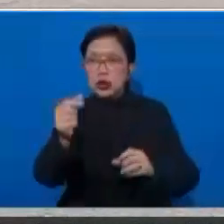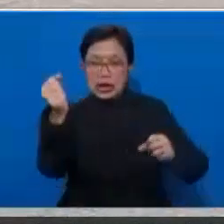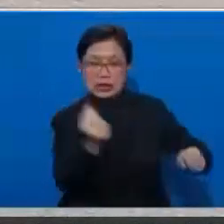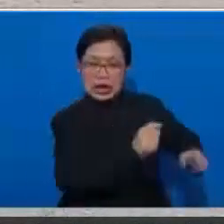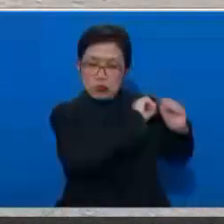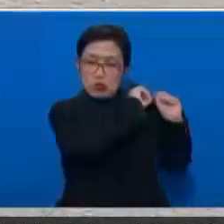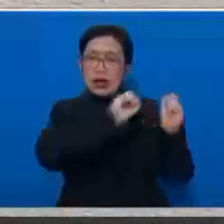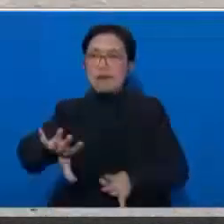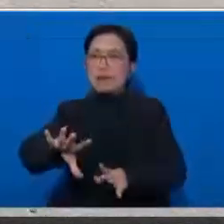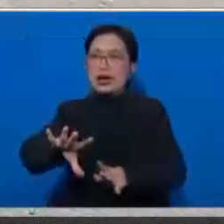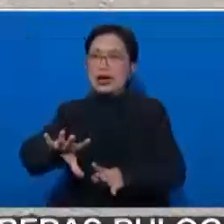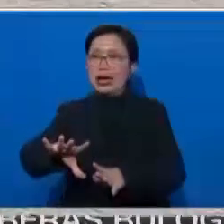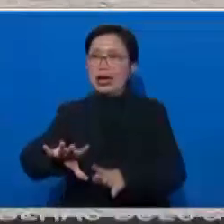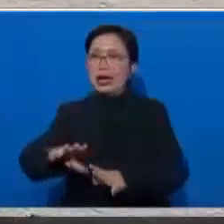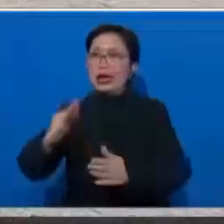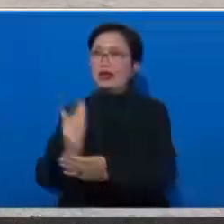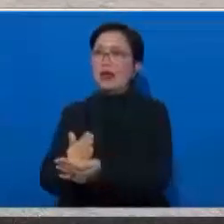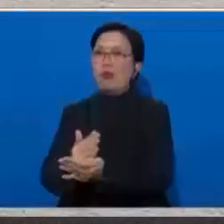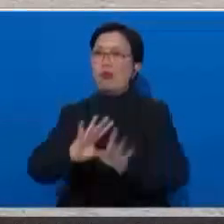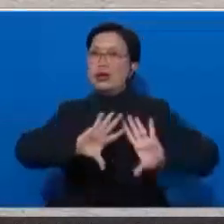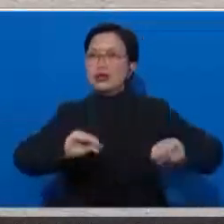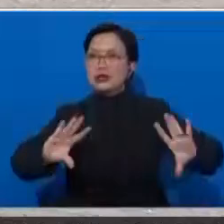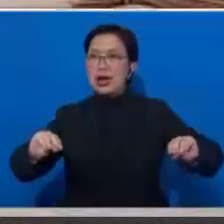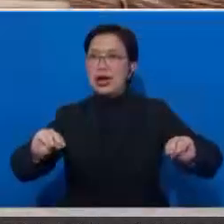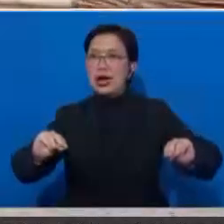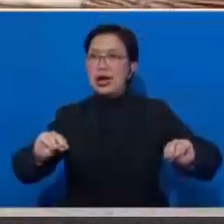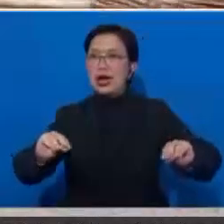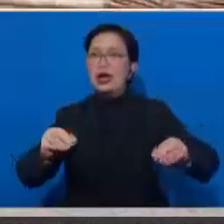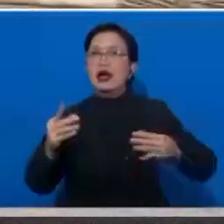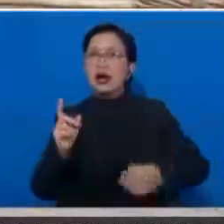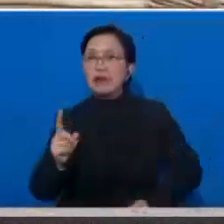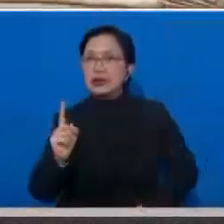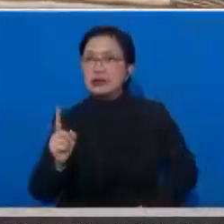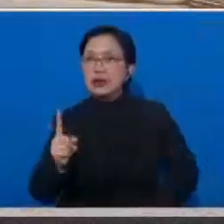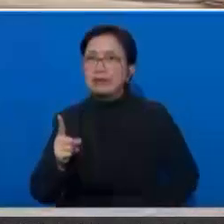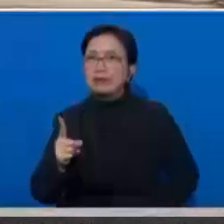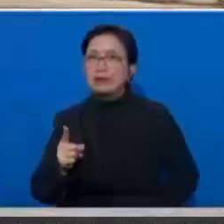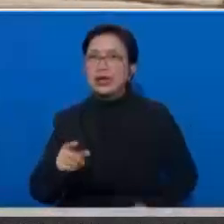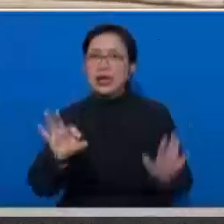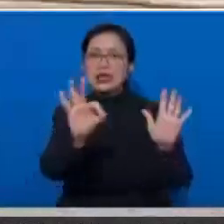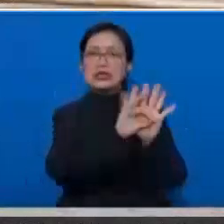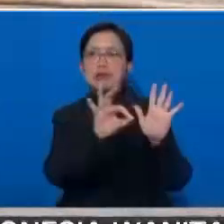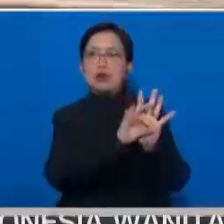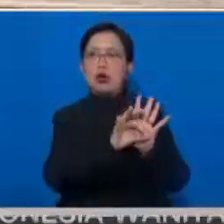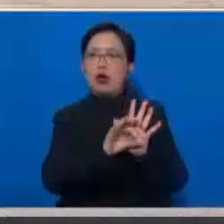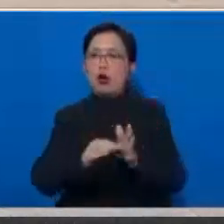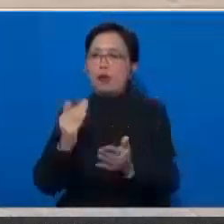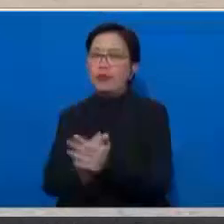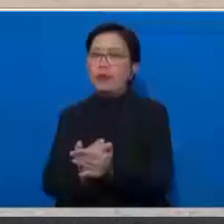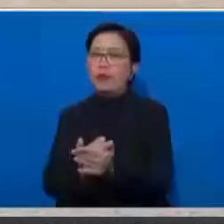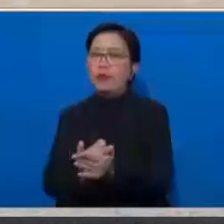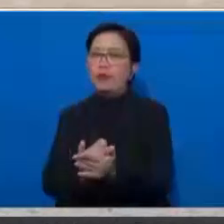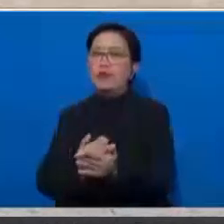Lodan Raya, Kecamatan Pademangan, Jakarta Utara pada Senin siang. Aksi ini dilakukan sebagai simbol mogok kerja lantaran